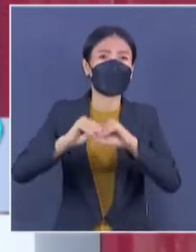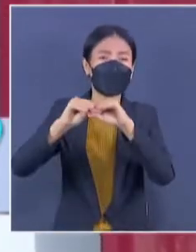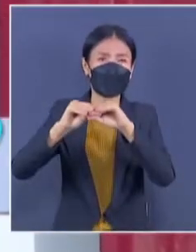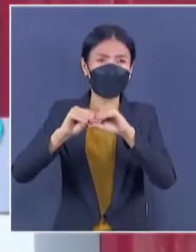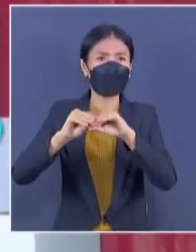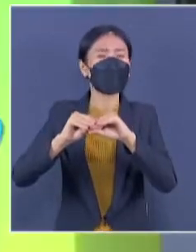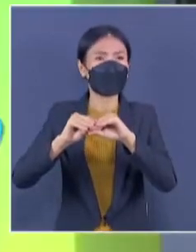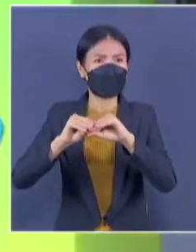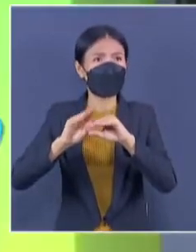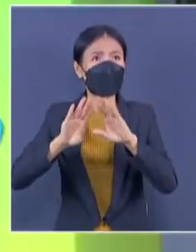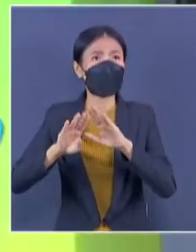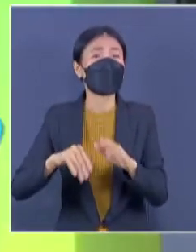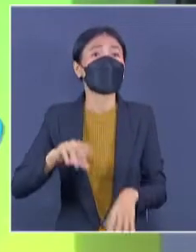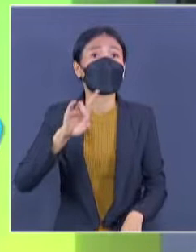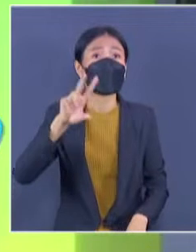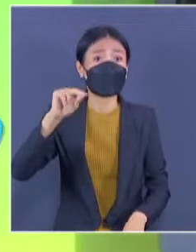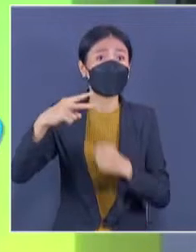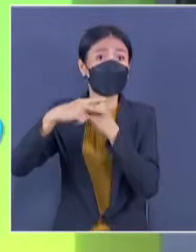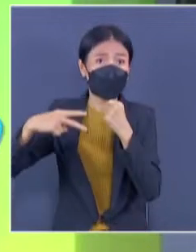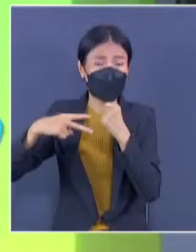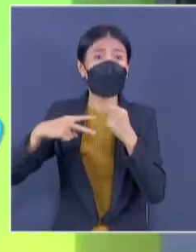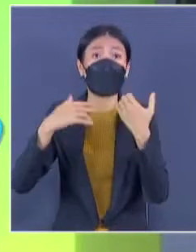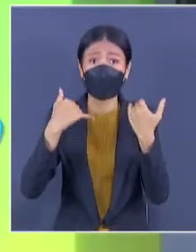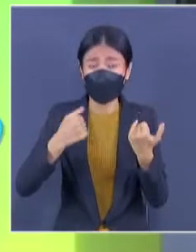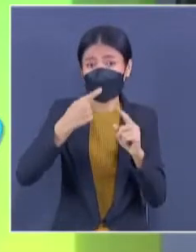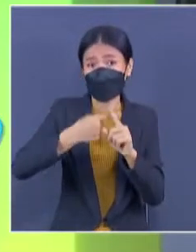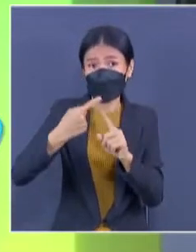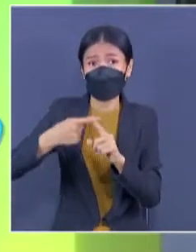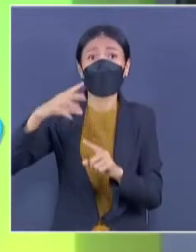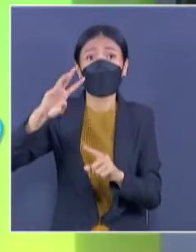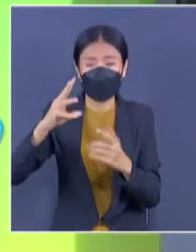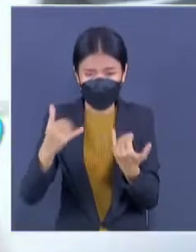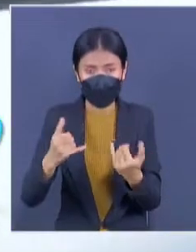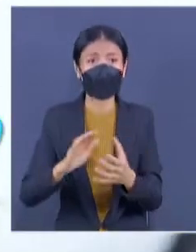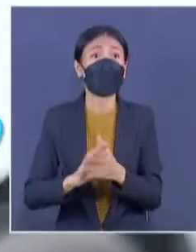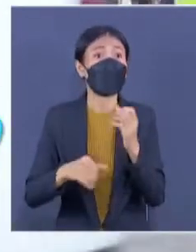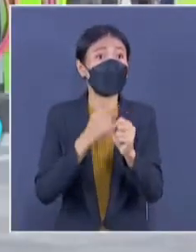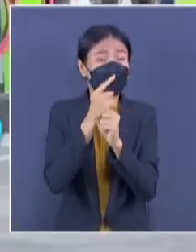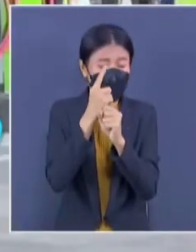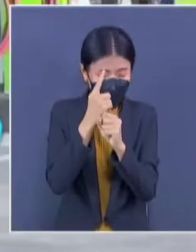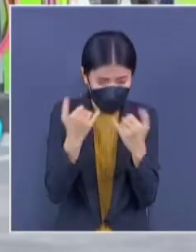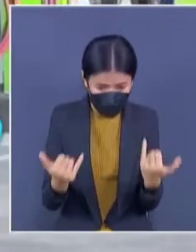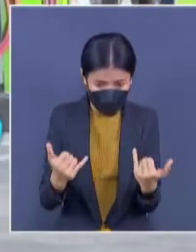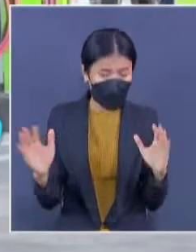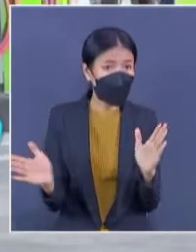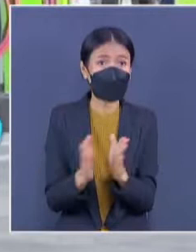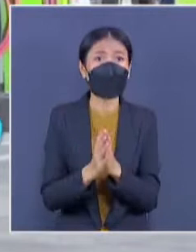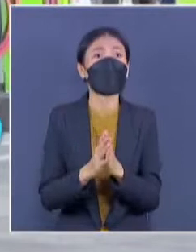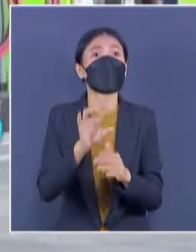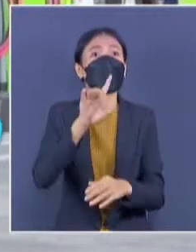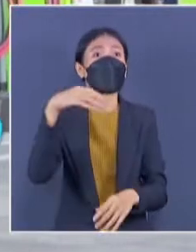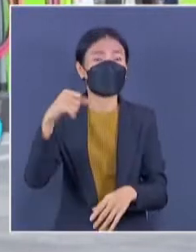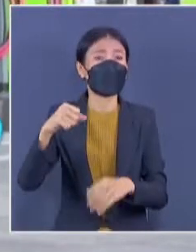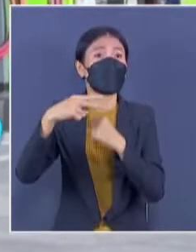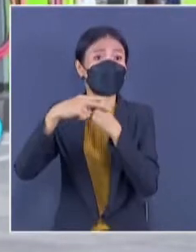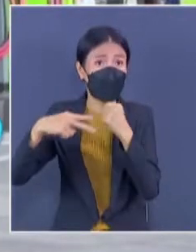ลาร์ต่อแบร์เรลในไตรมาสที่2ค่ะและเฉลี่ยทั้งปีที่110ดอลลาร์ต่อแบร์เรลพร้อมบอกว่าเพราะว่ารัฐใช้เ